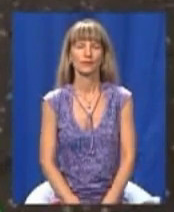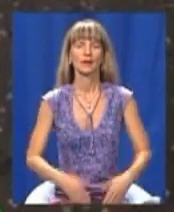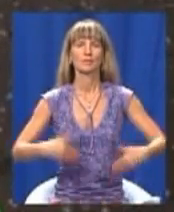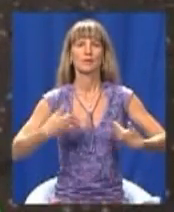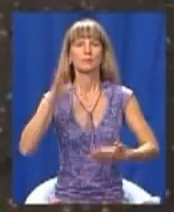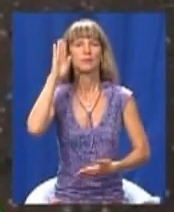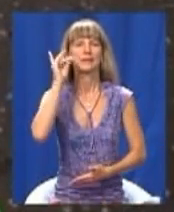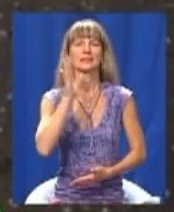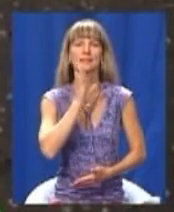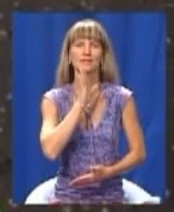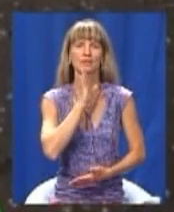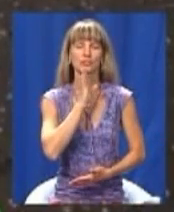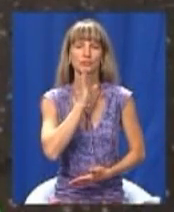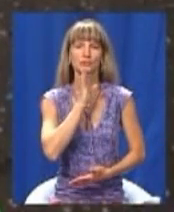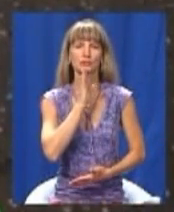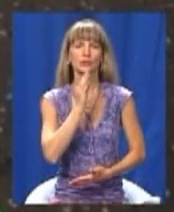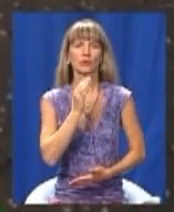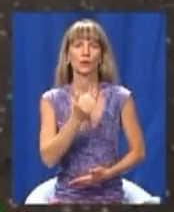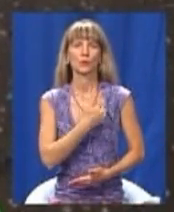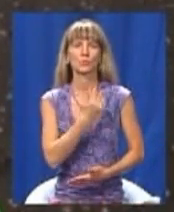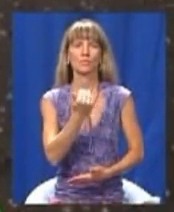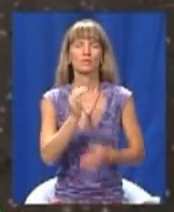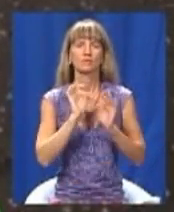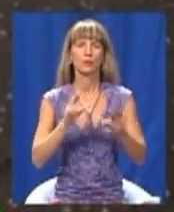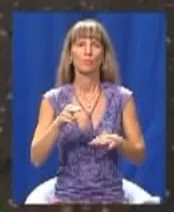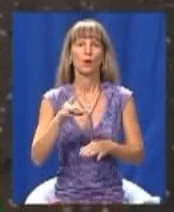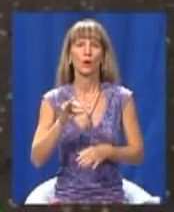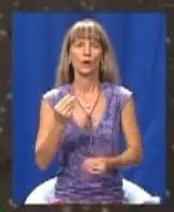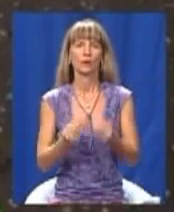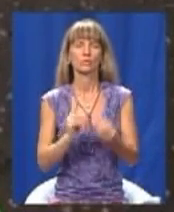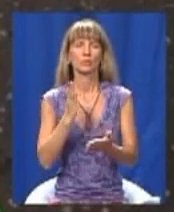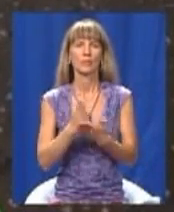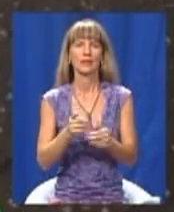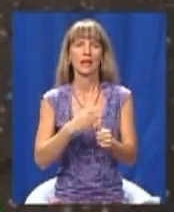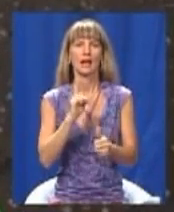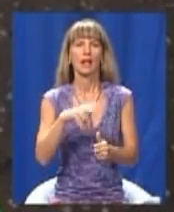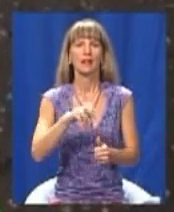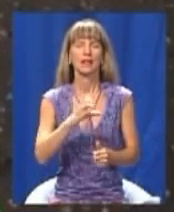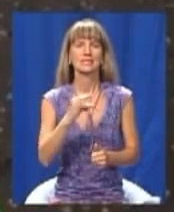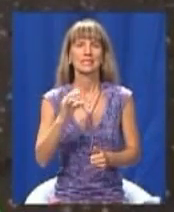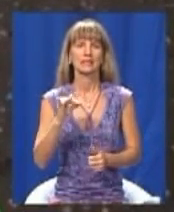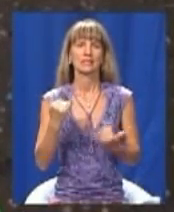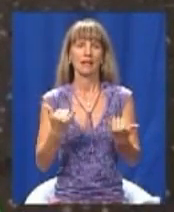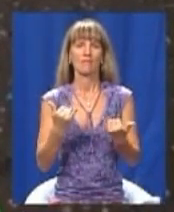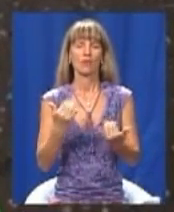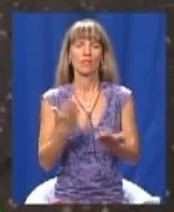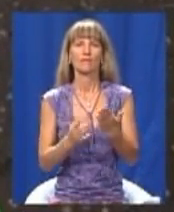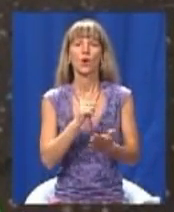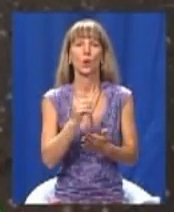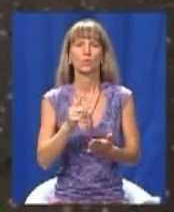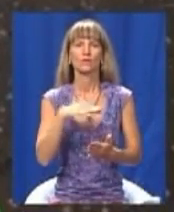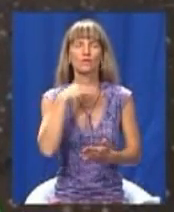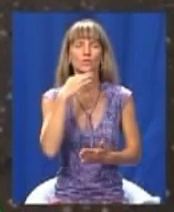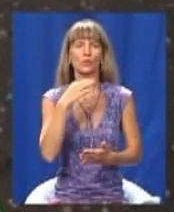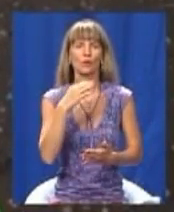Привіт, хлопчики та дівчатка! Хочу розповісти вам про гру, що має назву класики. Це сьогодні, мабуть, кожен у школі з